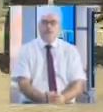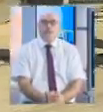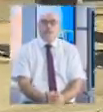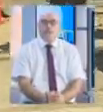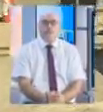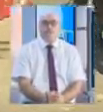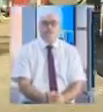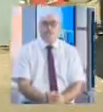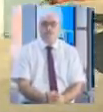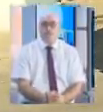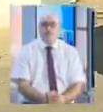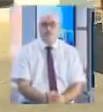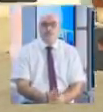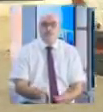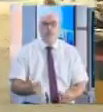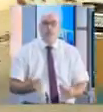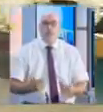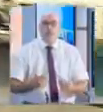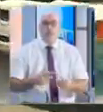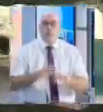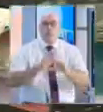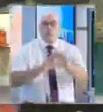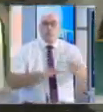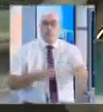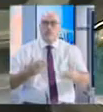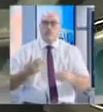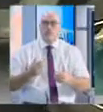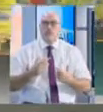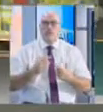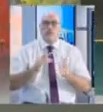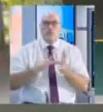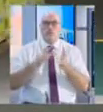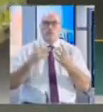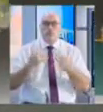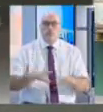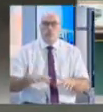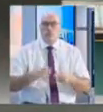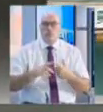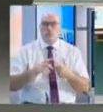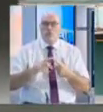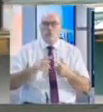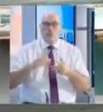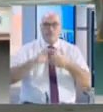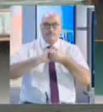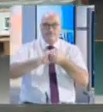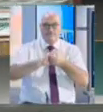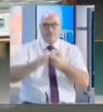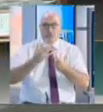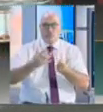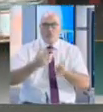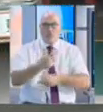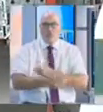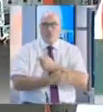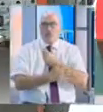بهذه القافلة لمساعدة الهلال الأحمر الجزائري تتجلى معاني التكافل والتآزر بين أبناء الوطن